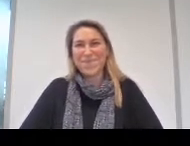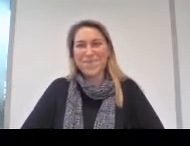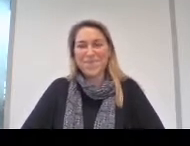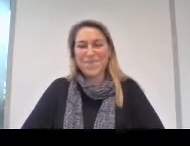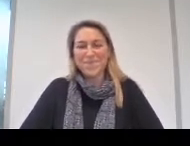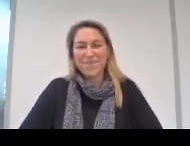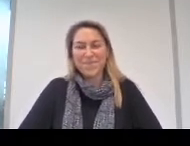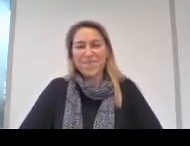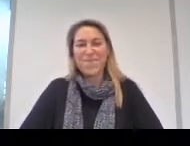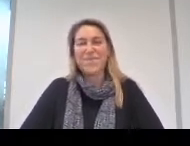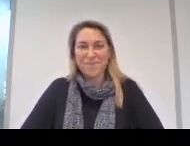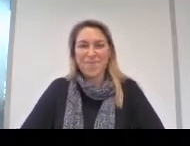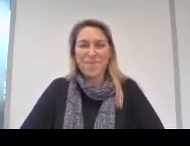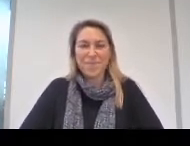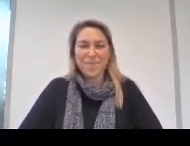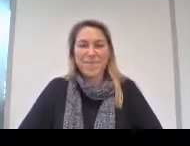de camping de la région.